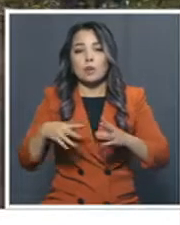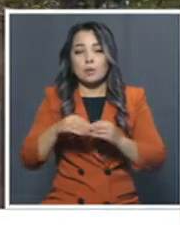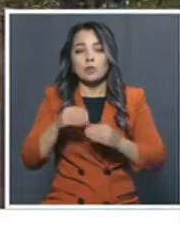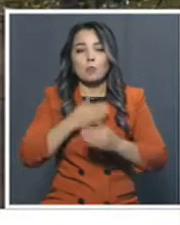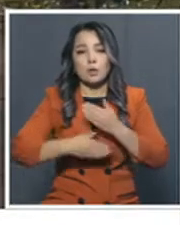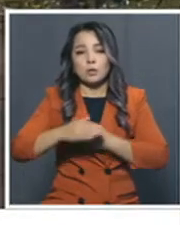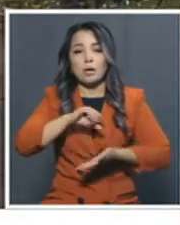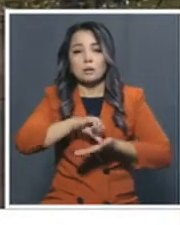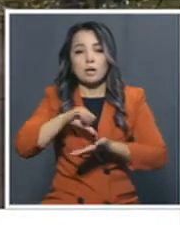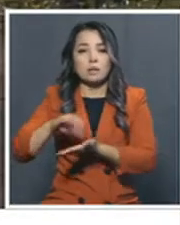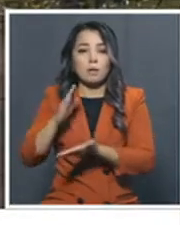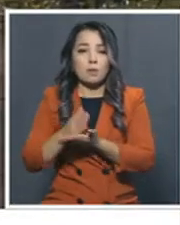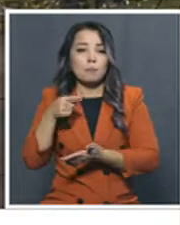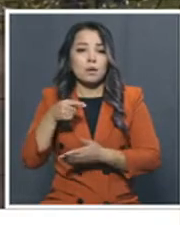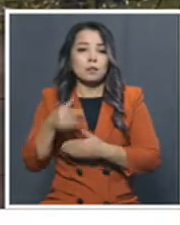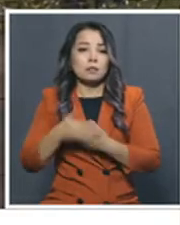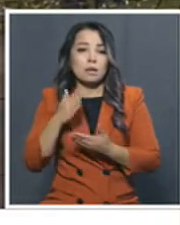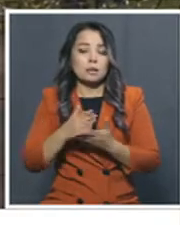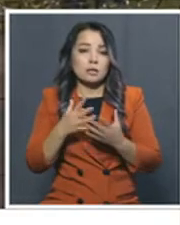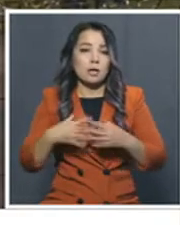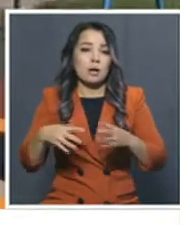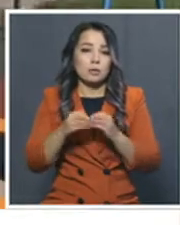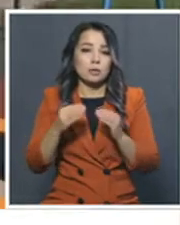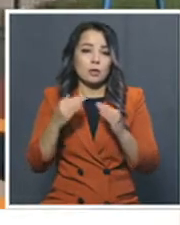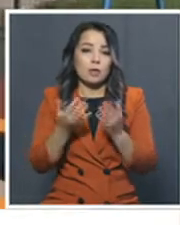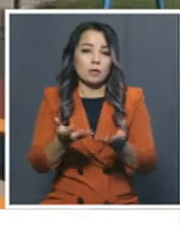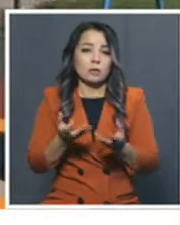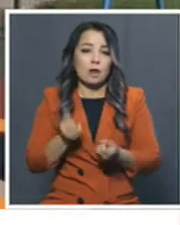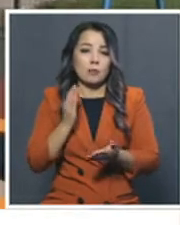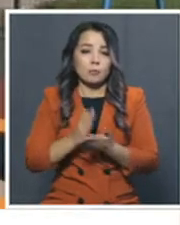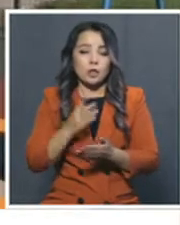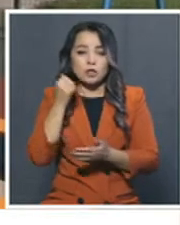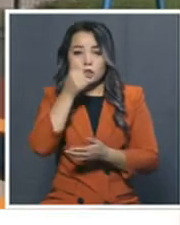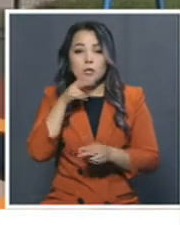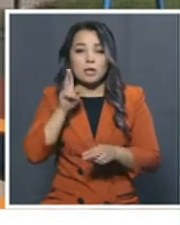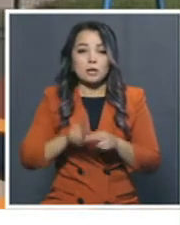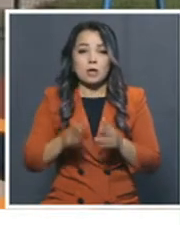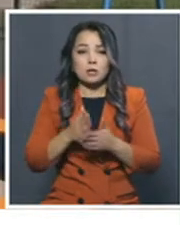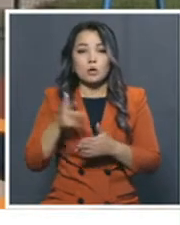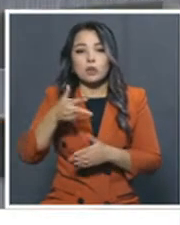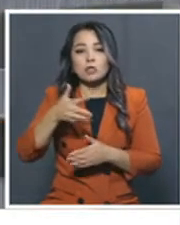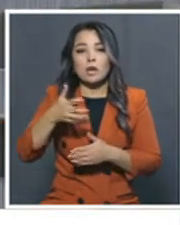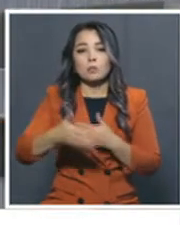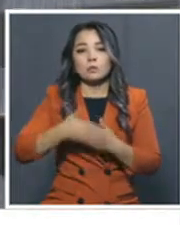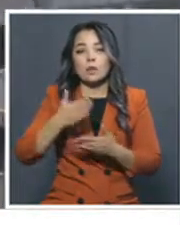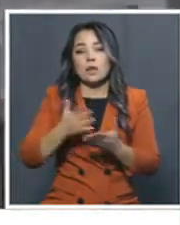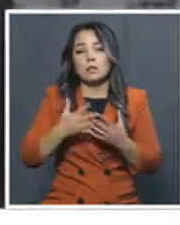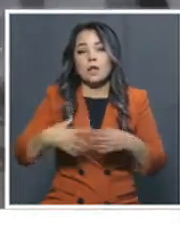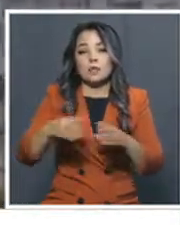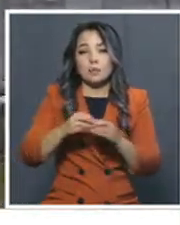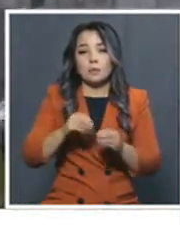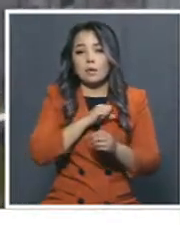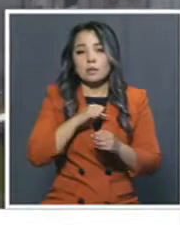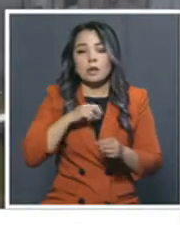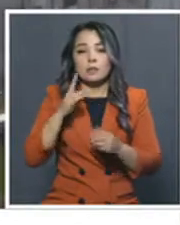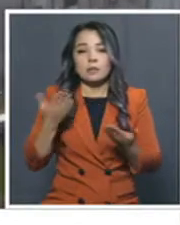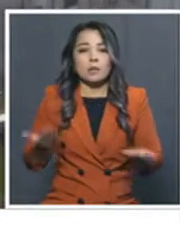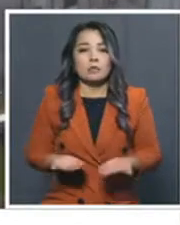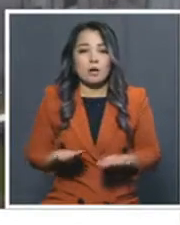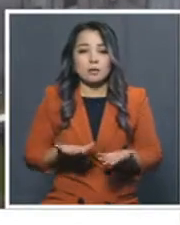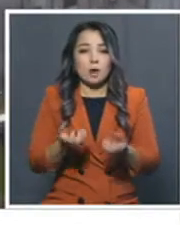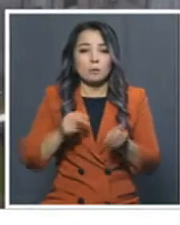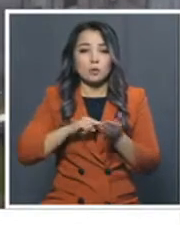Алматыда жыл басынан бері 1000-нан астам жанұя баспаналы болды. Жыл соңына дейін 3500-ға жуық отбасы пәтерлі болады